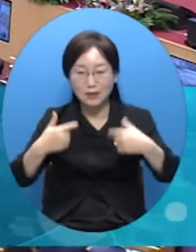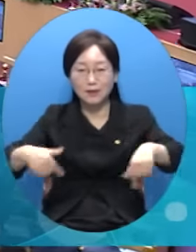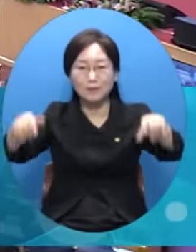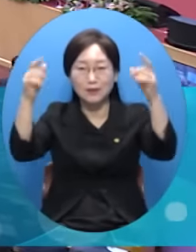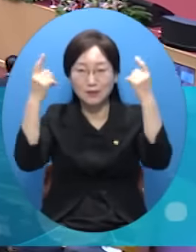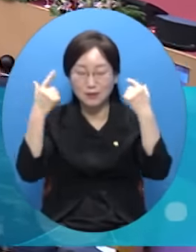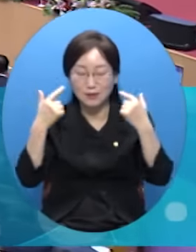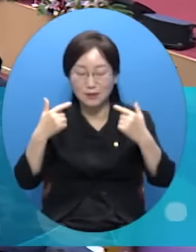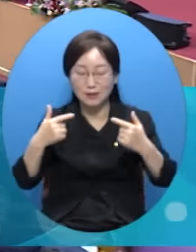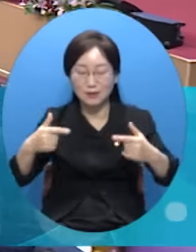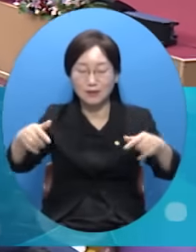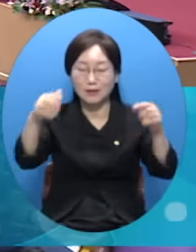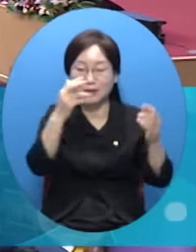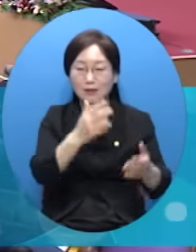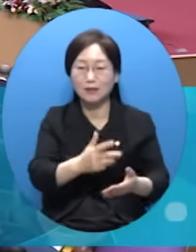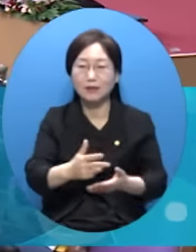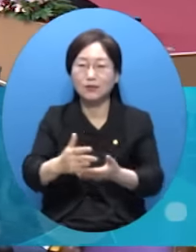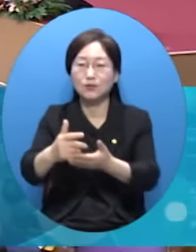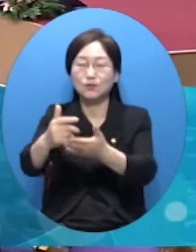날마다